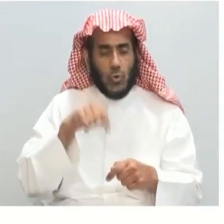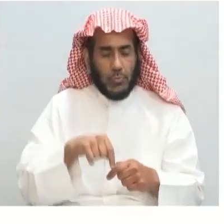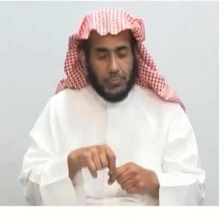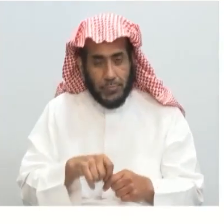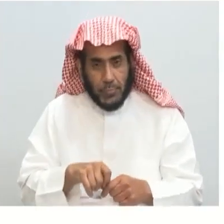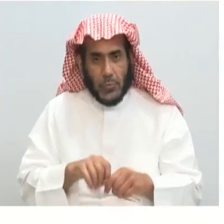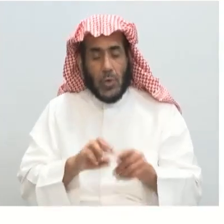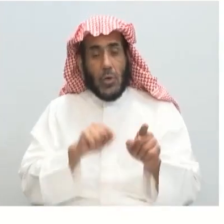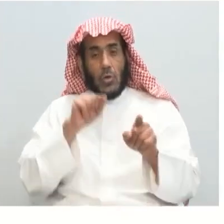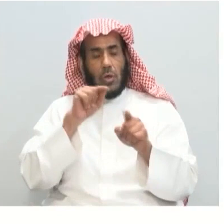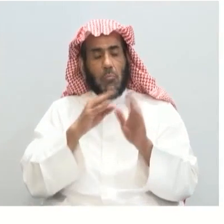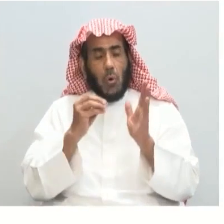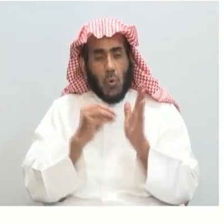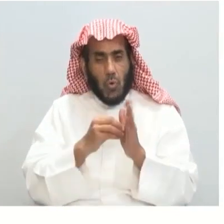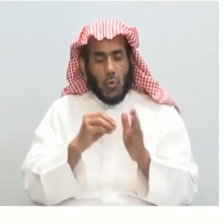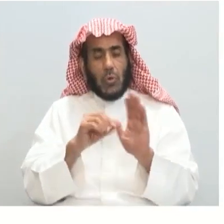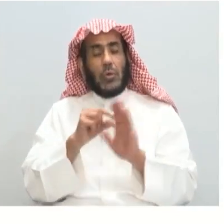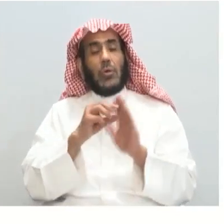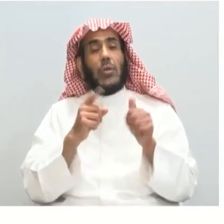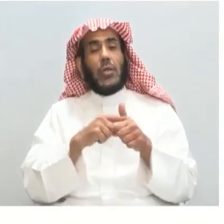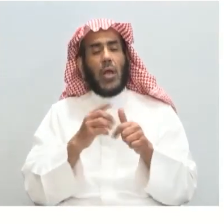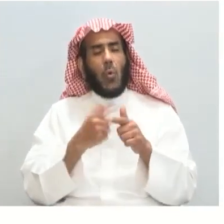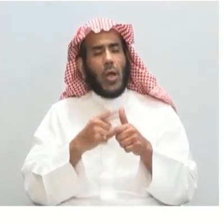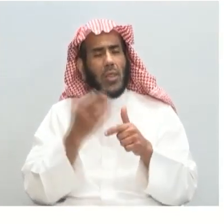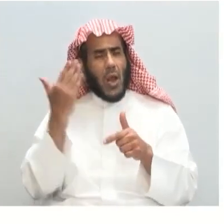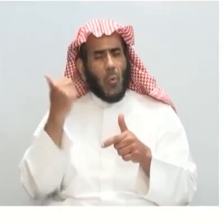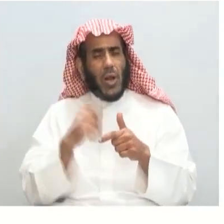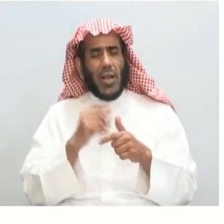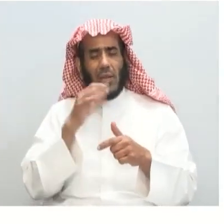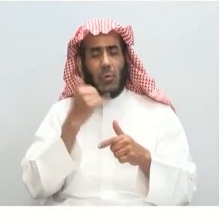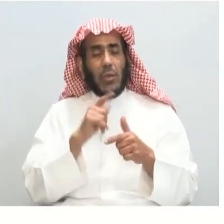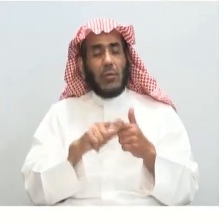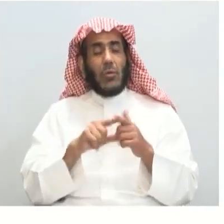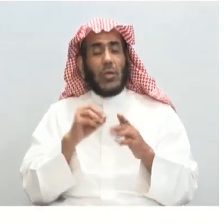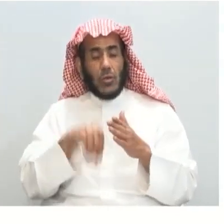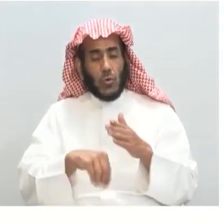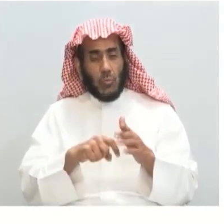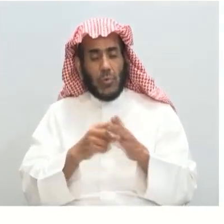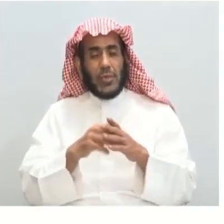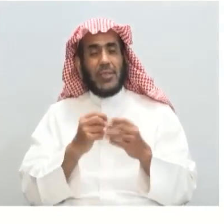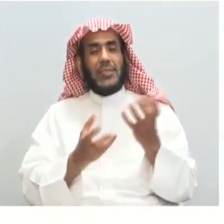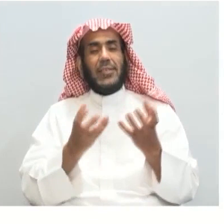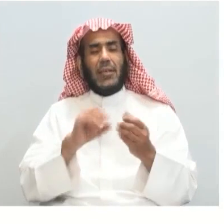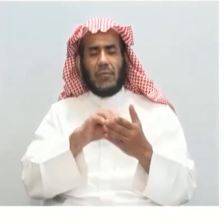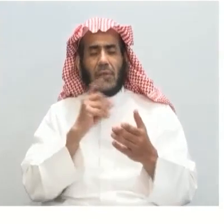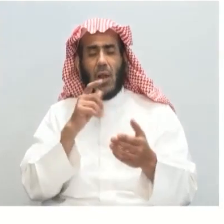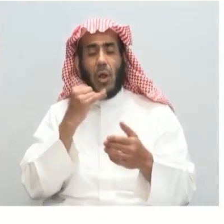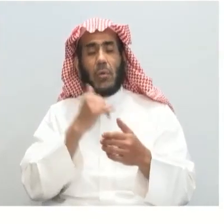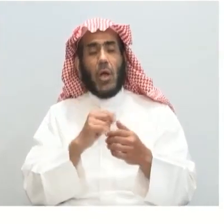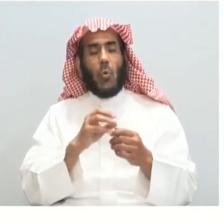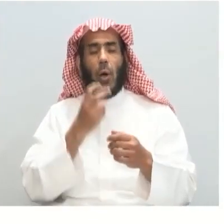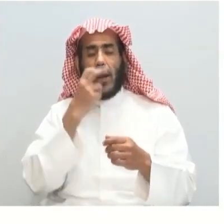العربيه وصلنا الى الموضوع الثاني عرفنا الموضوع الاول حديث فيه عن اللغه العربيه الموضوع الثاني هو الحديث عن صرف العربيه